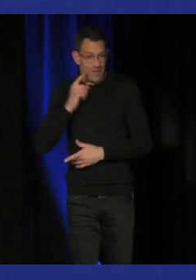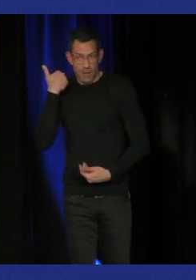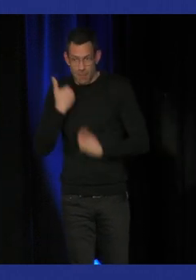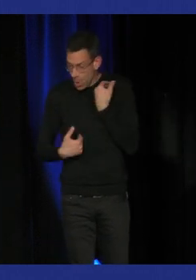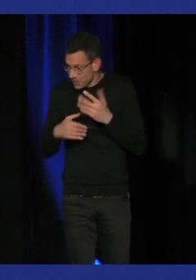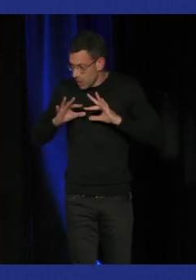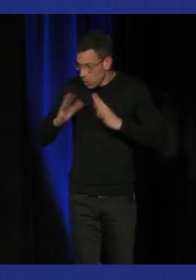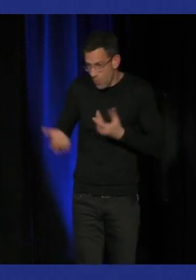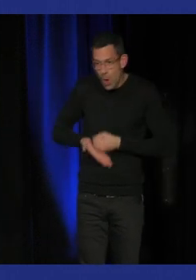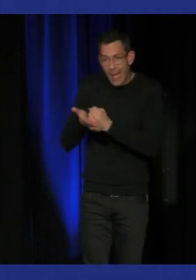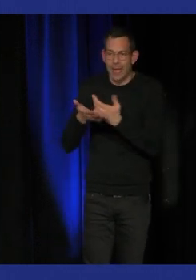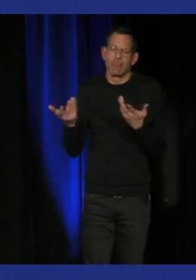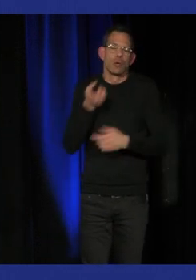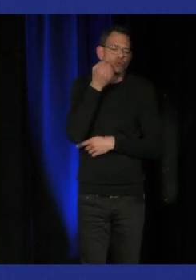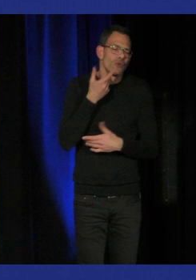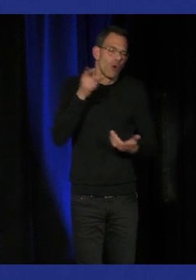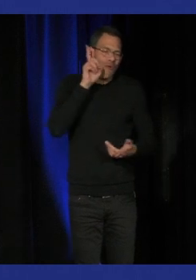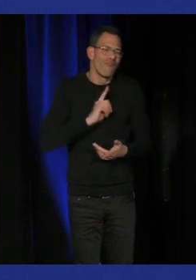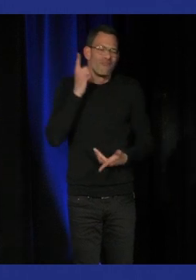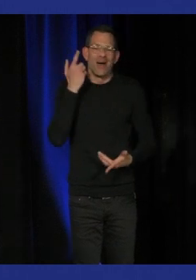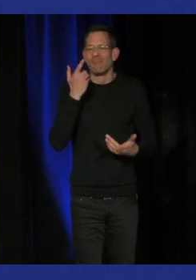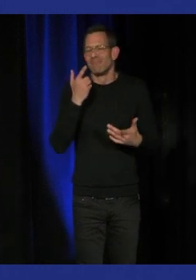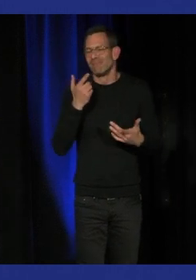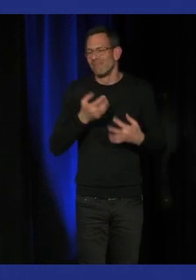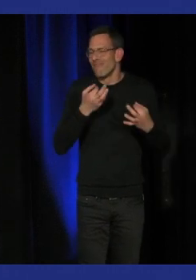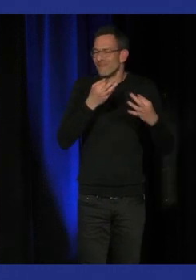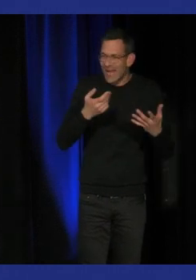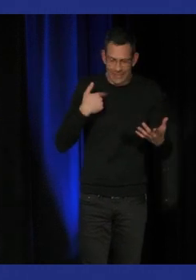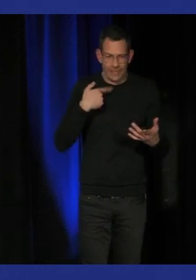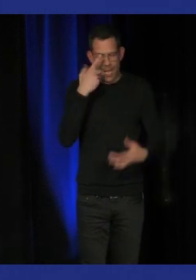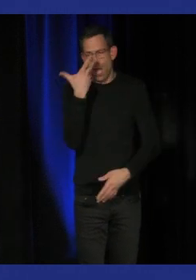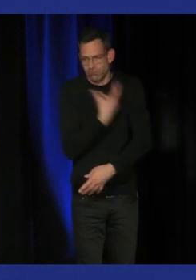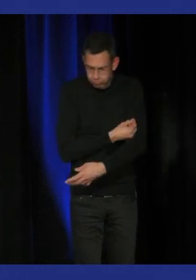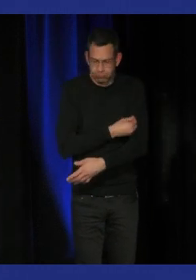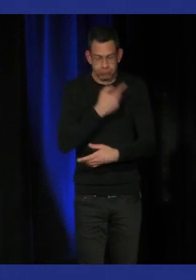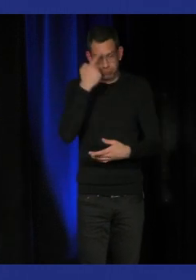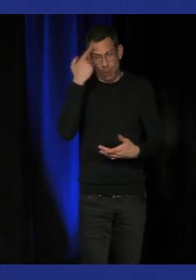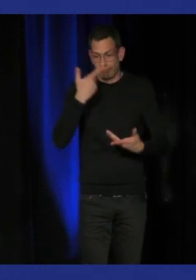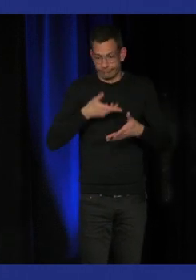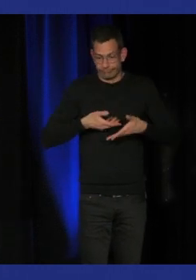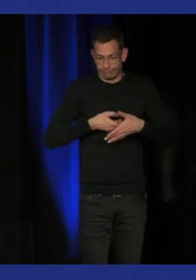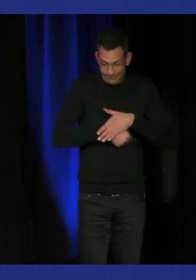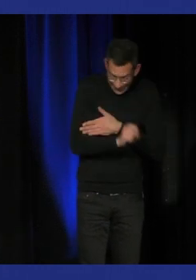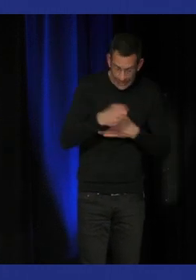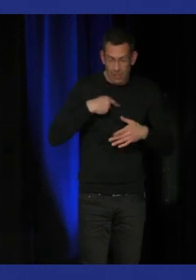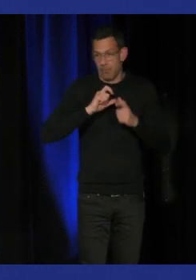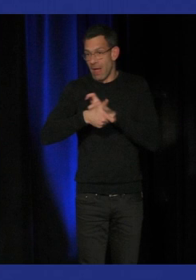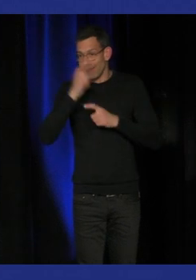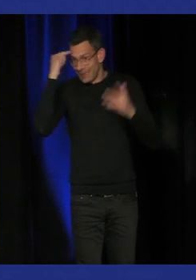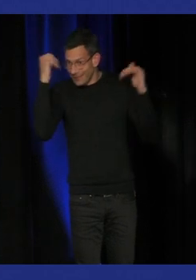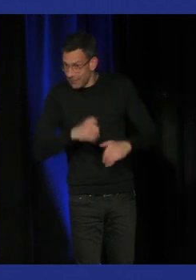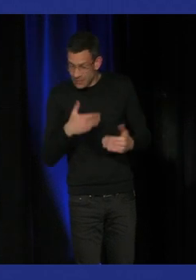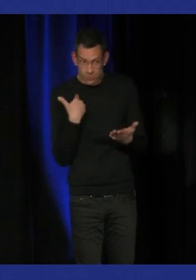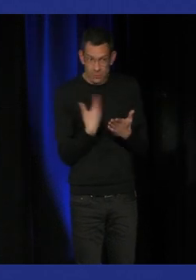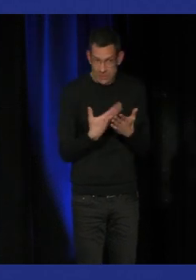des burn-out, enfin des dépressions postpartum, la charge mentale, etc. En fait, toutes les questions qui touchent l'ensemble de la société